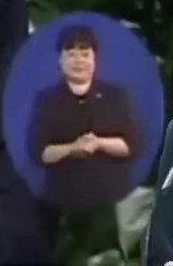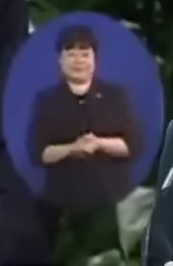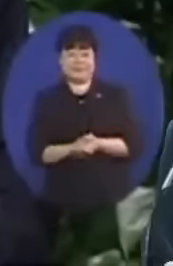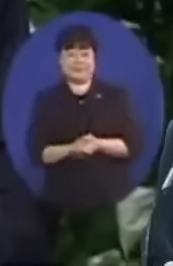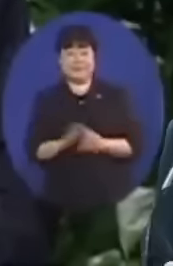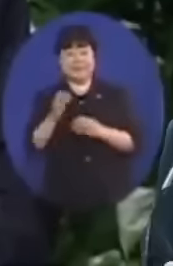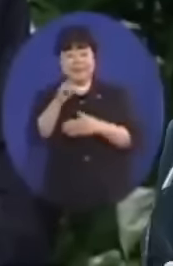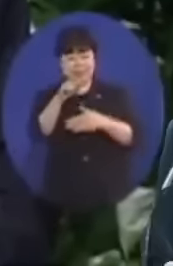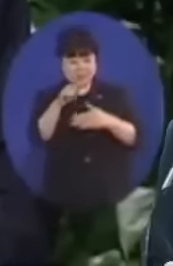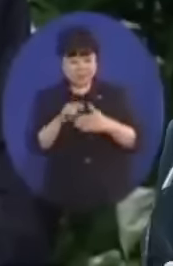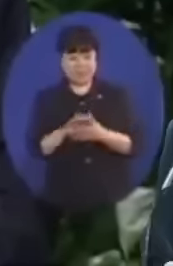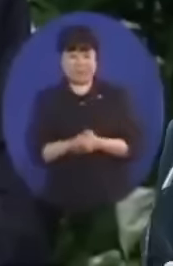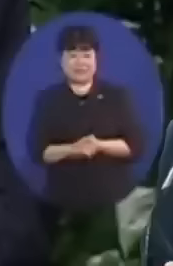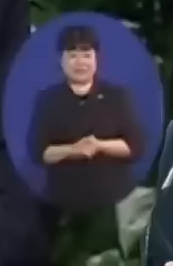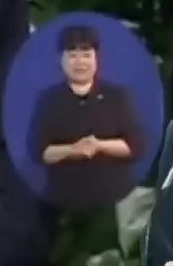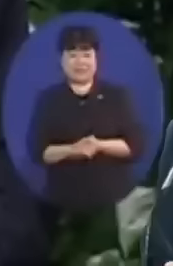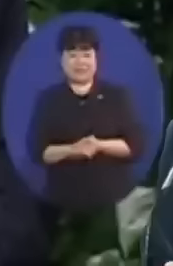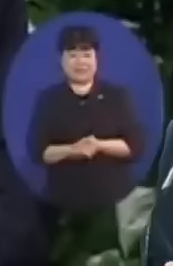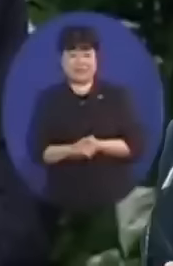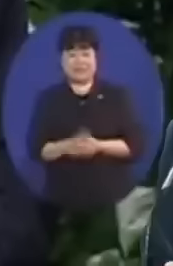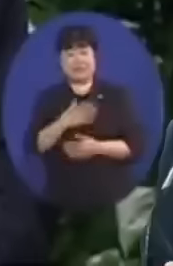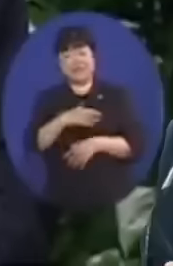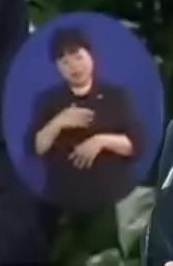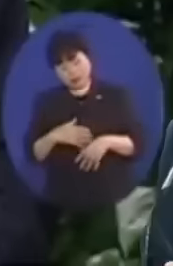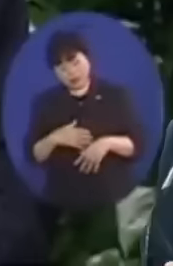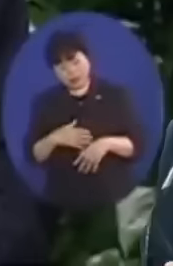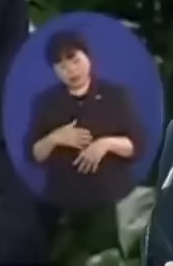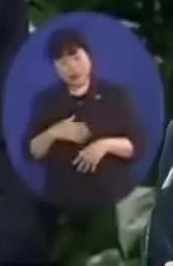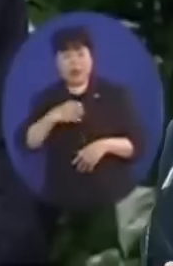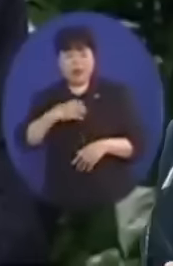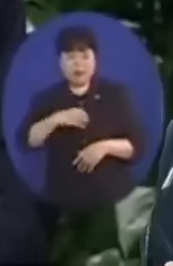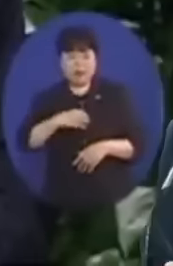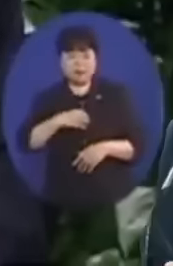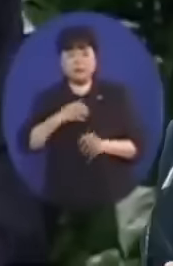이 세상 험하고 내 비록 약하나